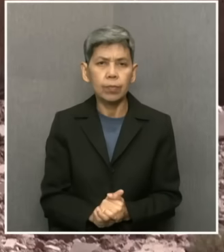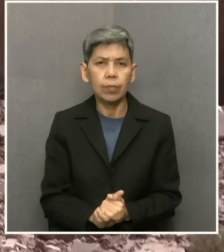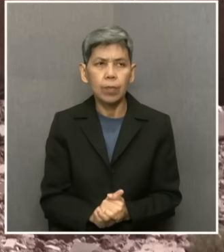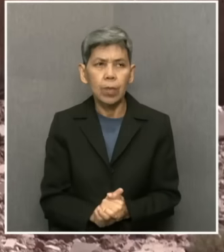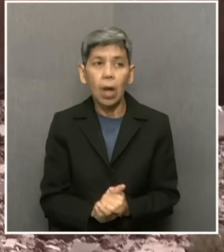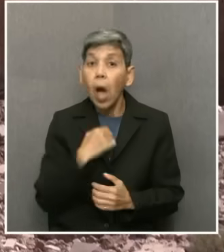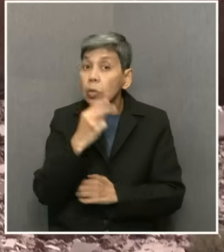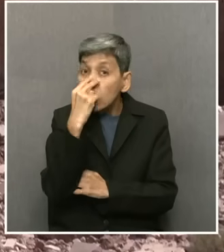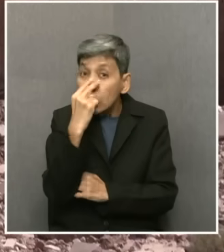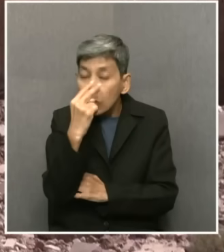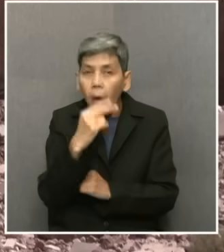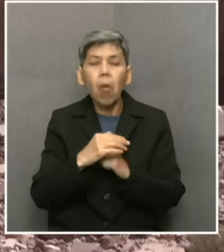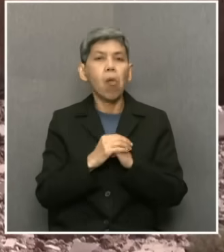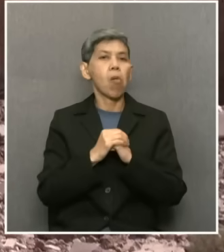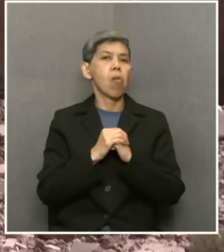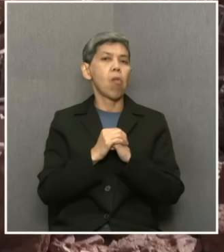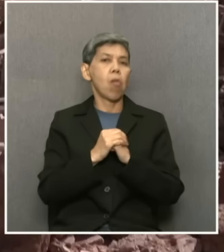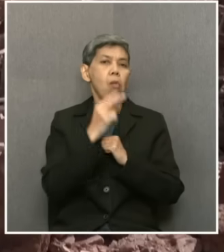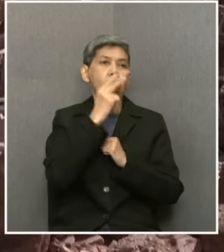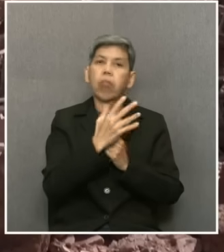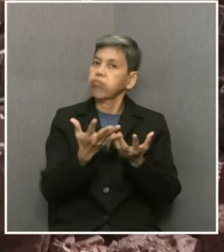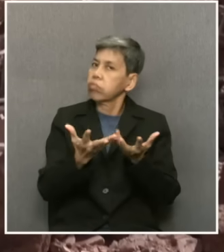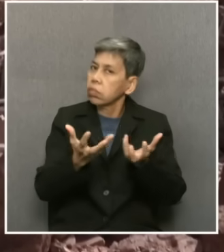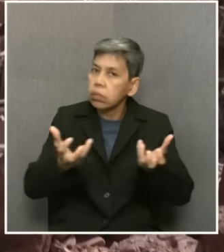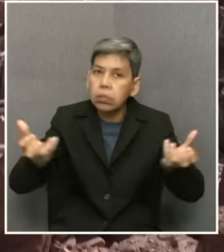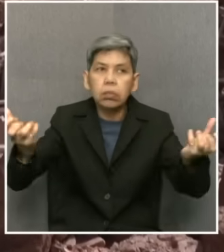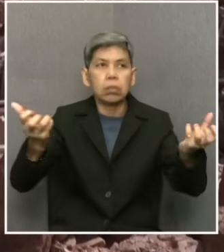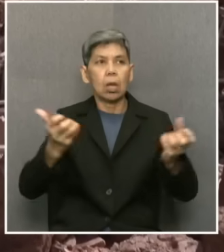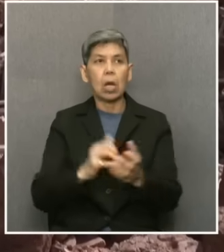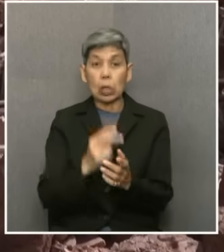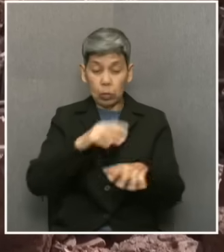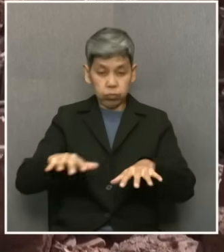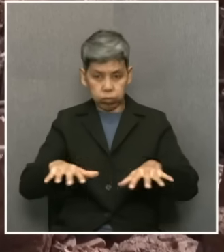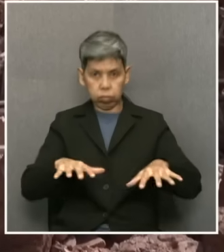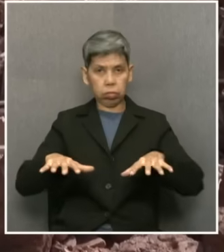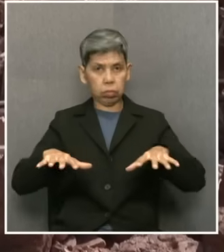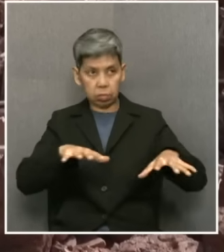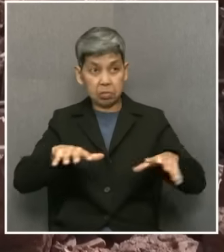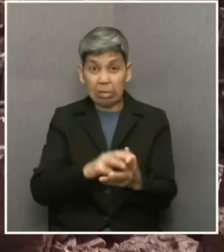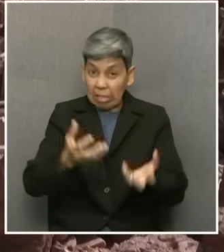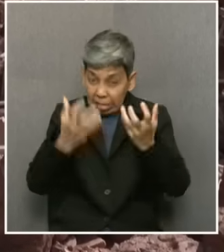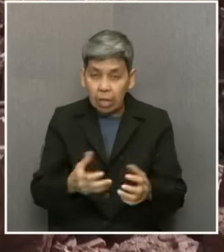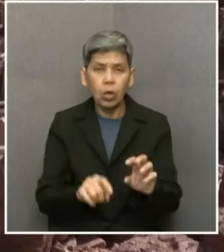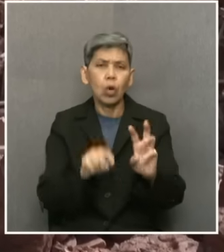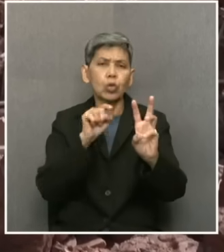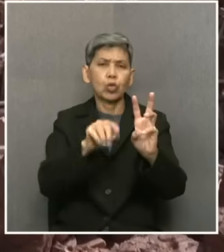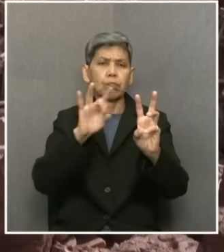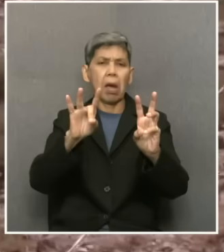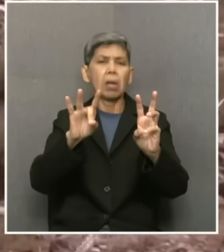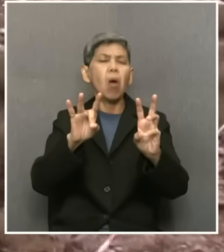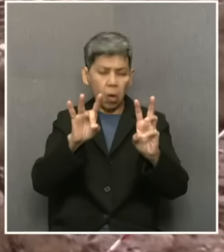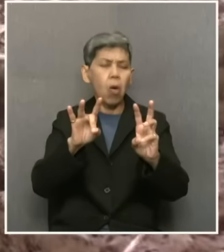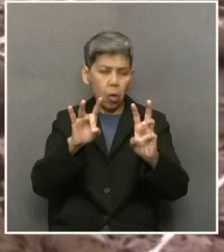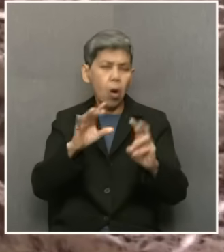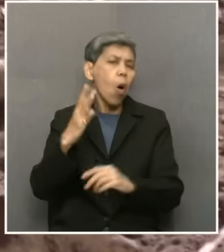ให้คุณผู้ชมได้ดูภาพนี้นะครับก็สะท้อนถึงความเสียหายที่เกิดขึ้นจากแผ่นดินไหวขนาด 6.8 แมกนิจูดที่โมร็อกโ